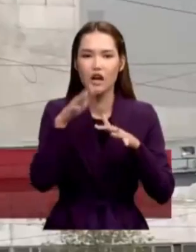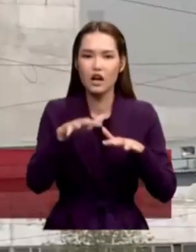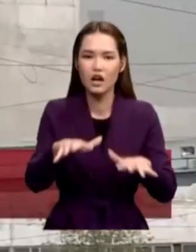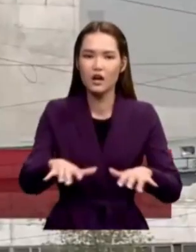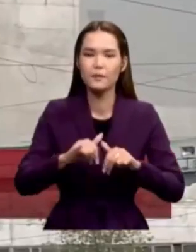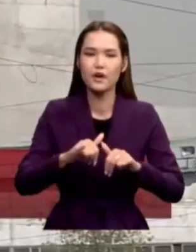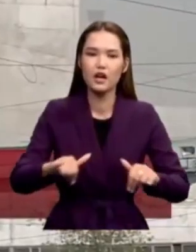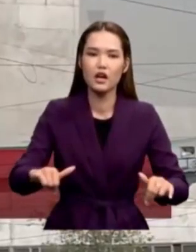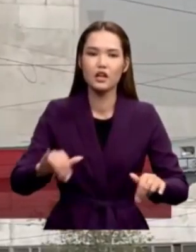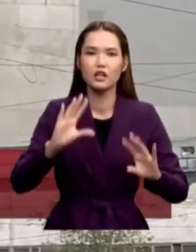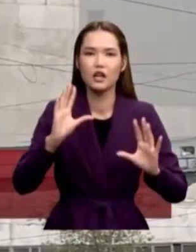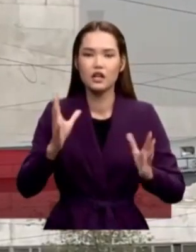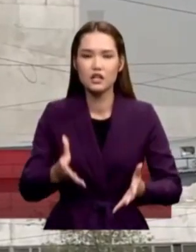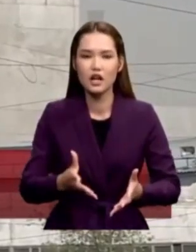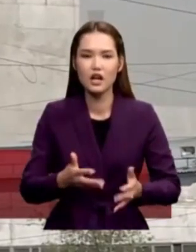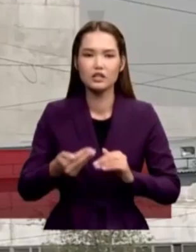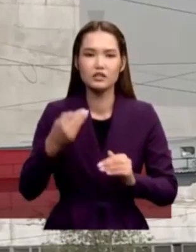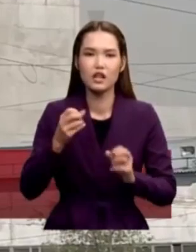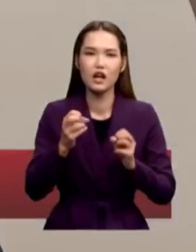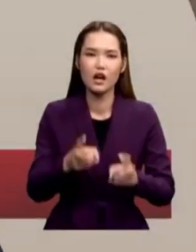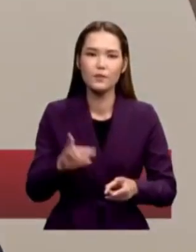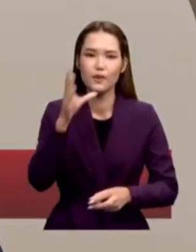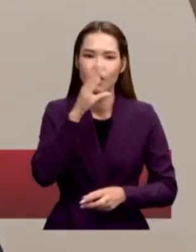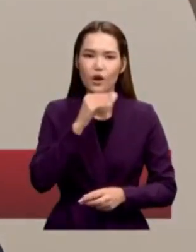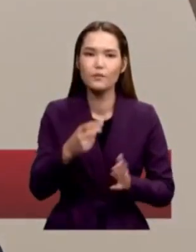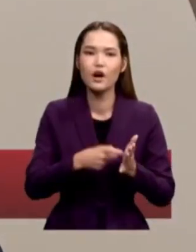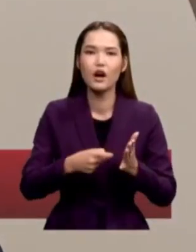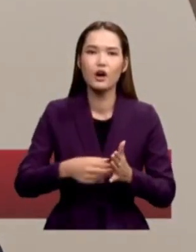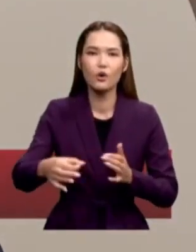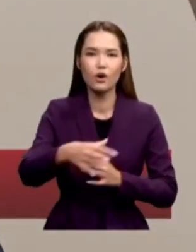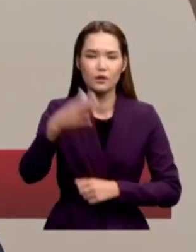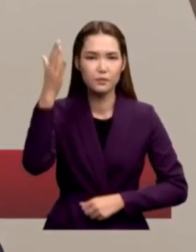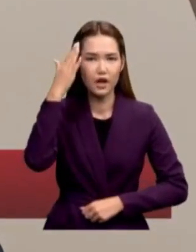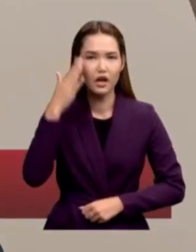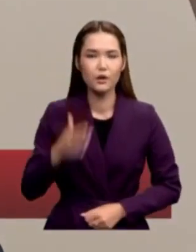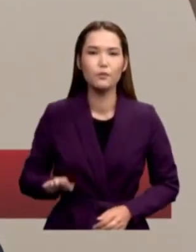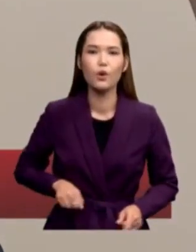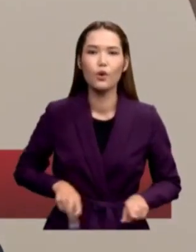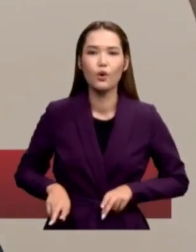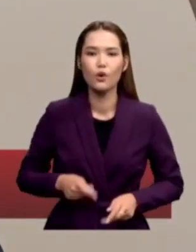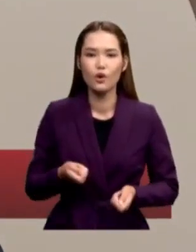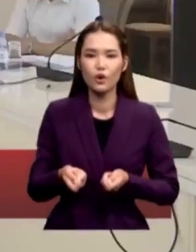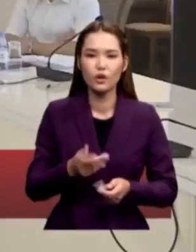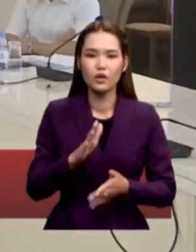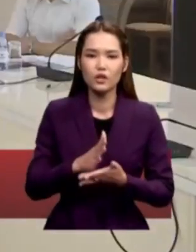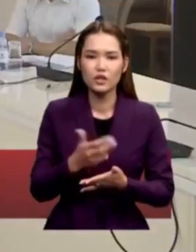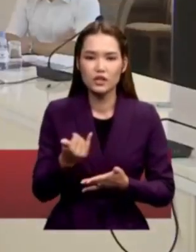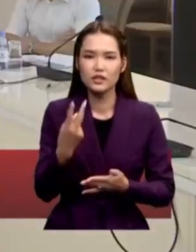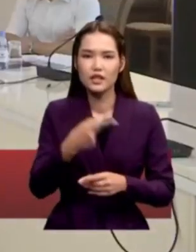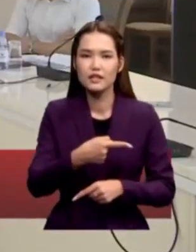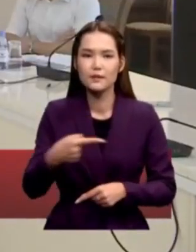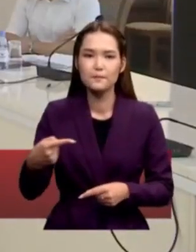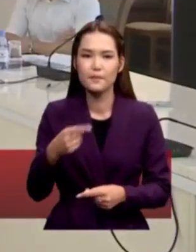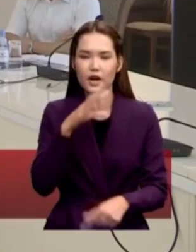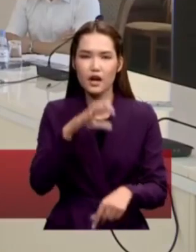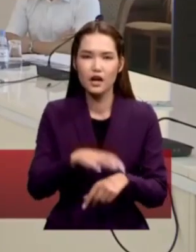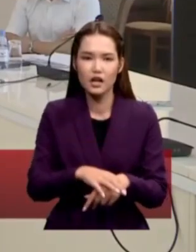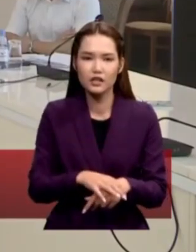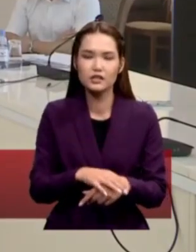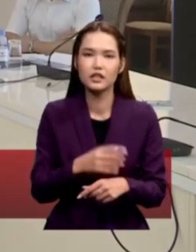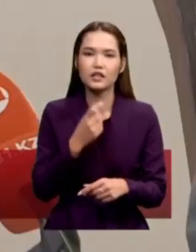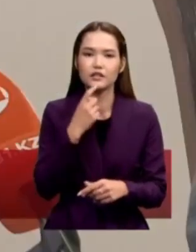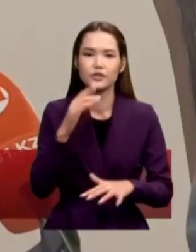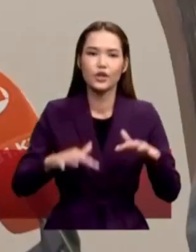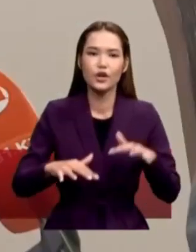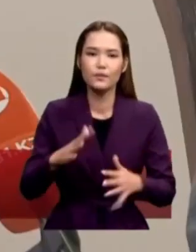орындардағы ыстық ауа қатты кедергі келтіруде. Қарағанды облысы әкімінің орынбасары Вадим Басин екі кеншінің тірі қалуына үміт аз